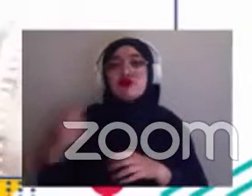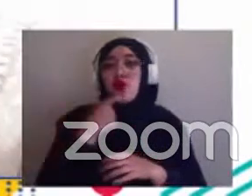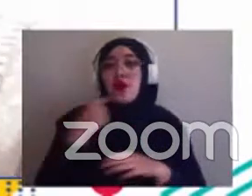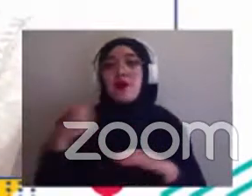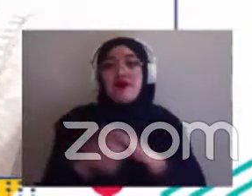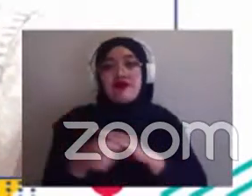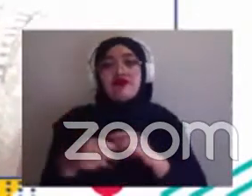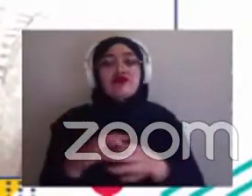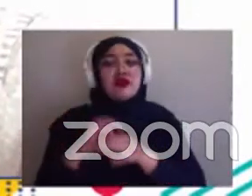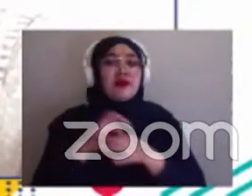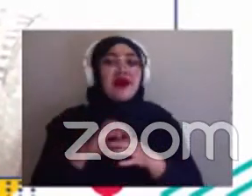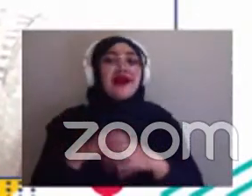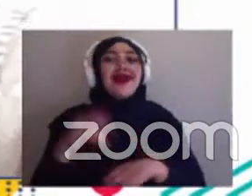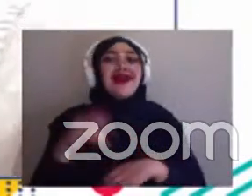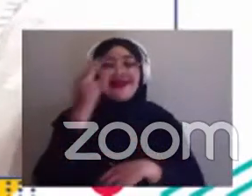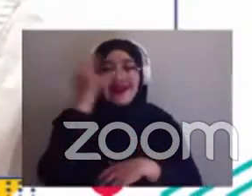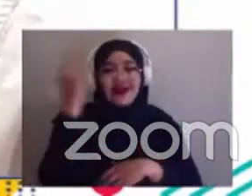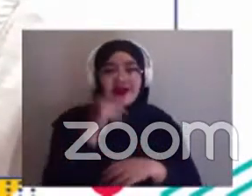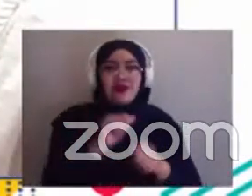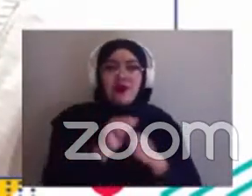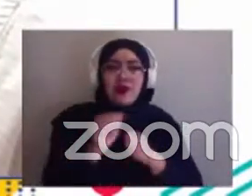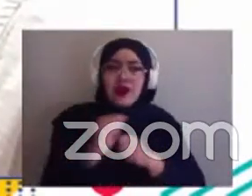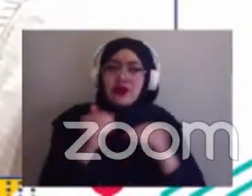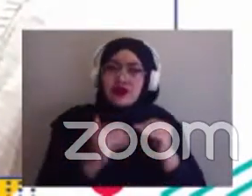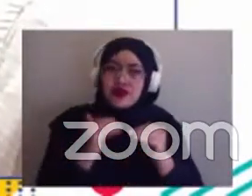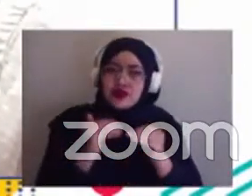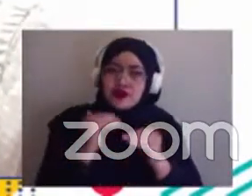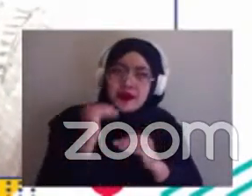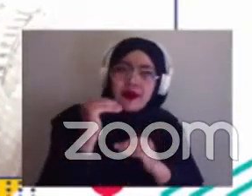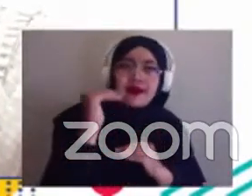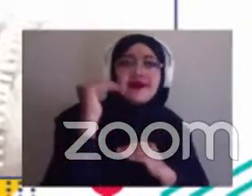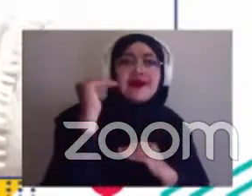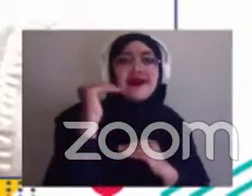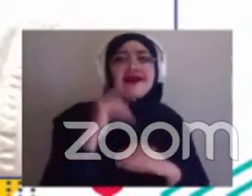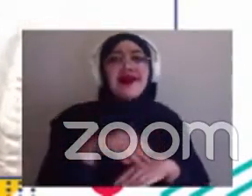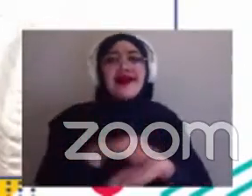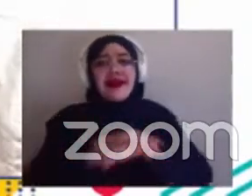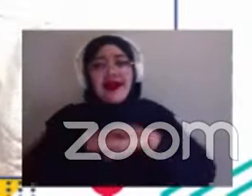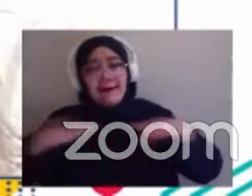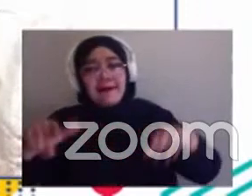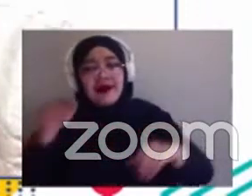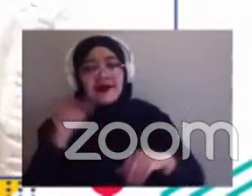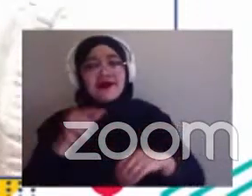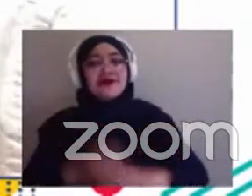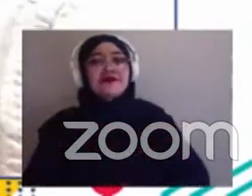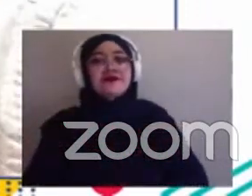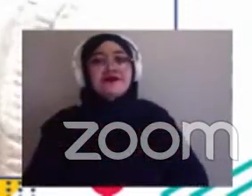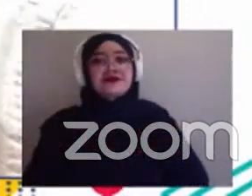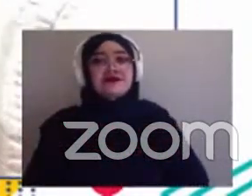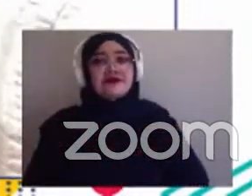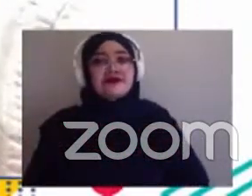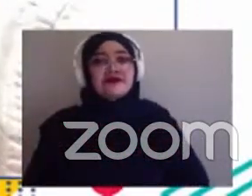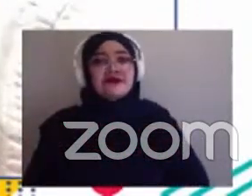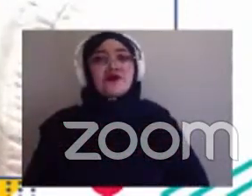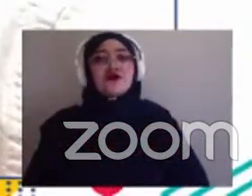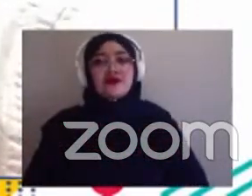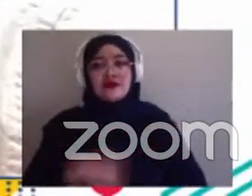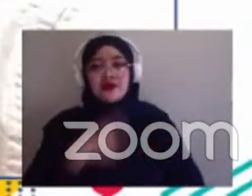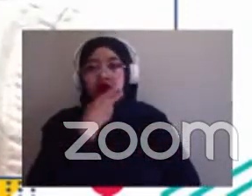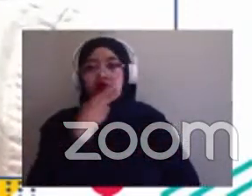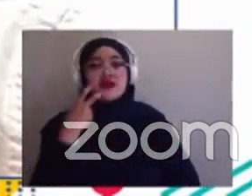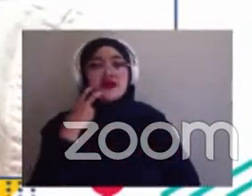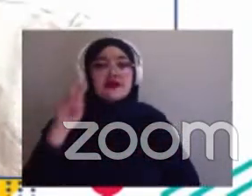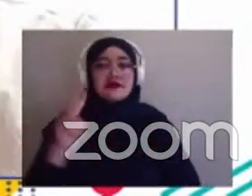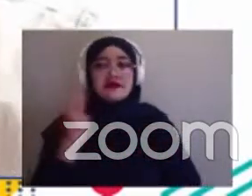memperbaiki dan meningkatkan level dari security-nya. Mungkin kira-kira demikian, Mbak Dea, yang bisa saya